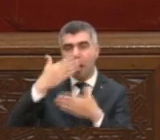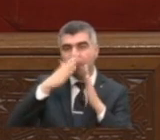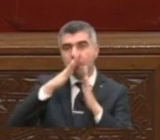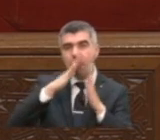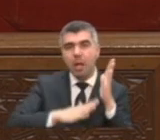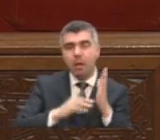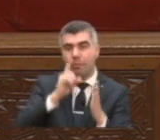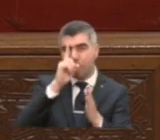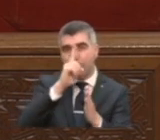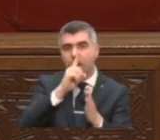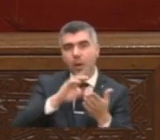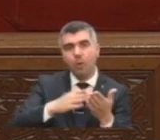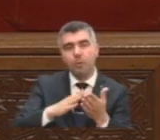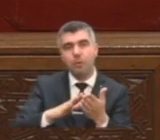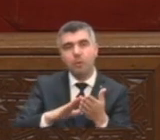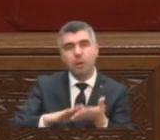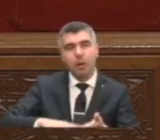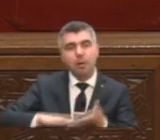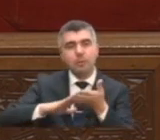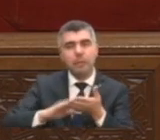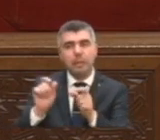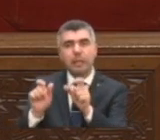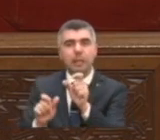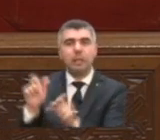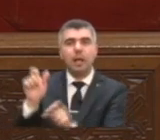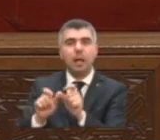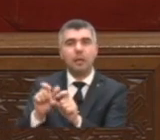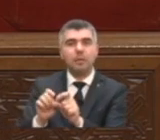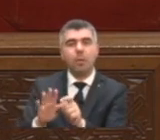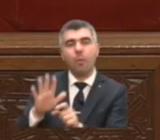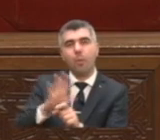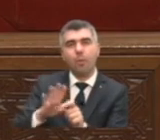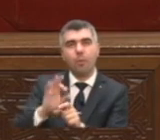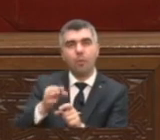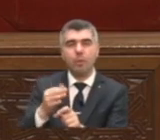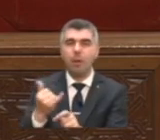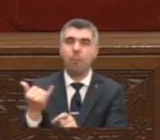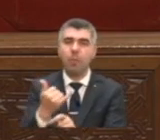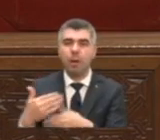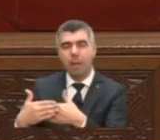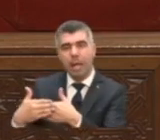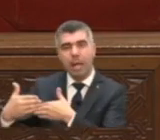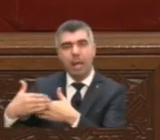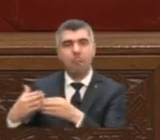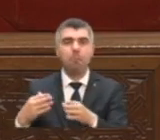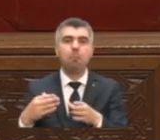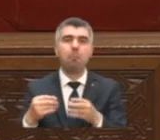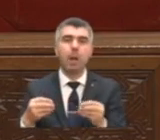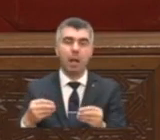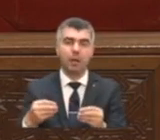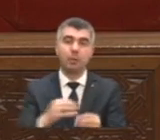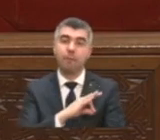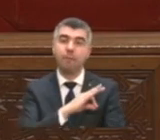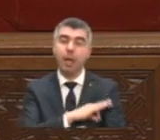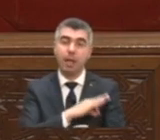الله نحققوا لهذيك الساكنه اللي تتستحق منا الكثير واللي هي في جوانب مدينه مراكش وما تتستافدش لحد